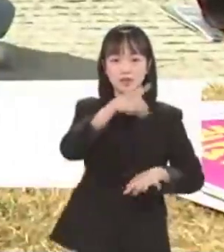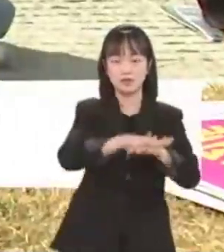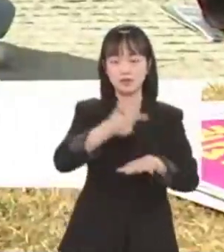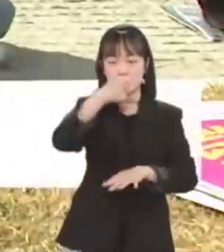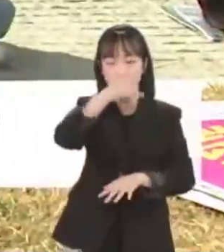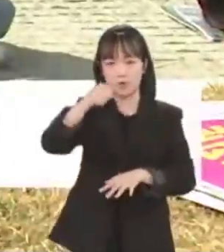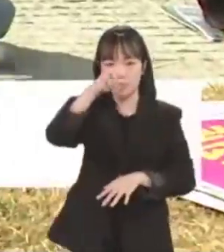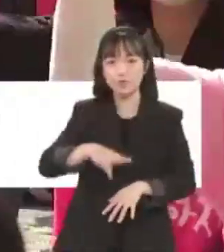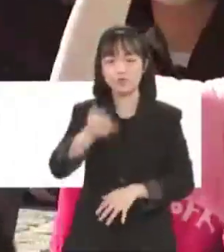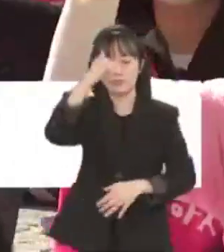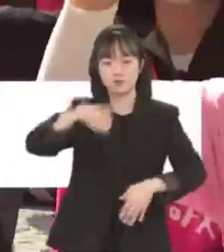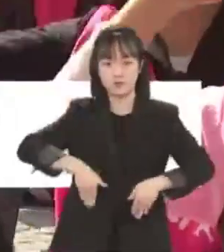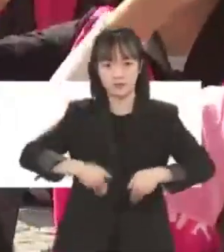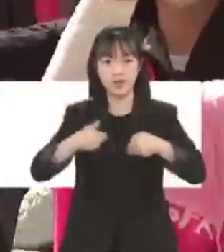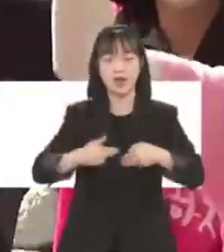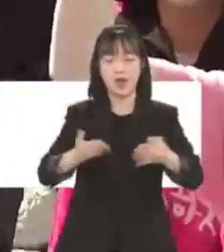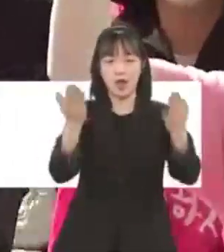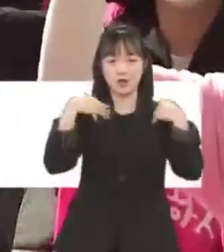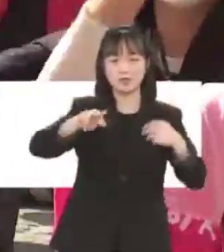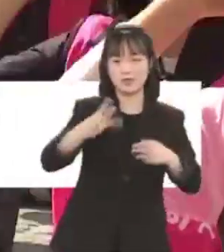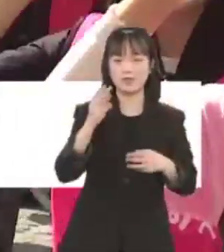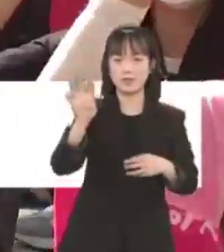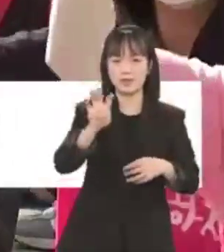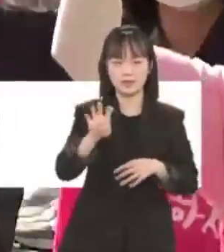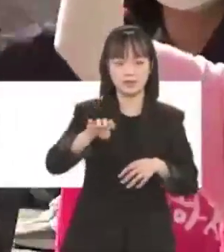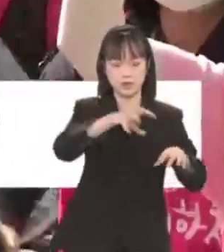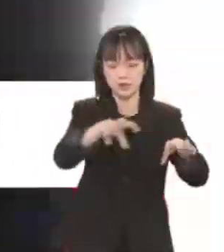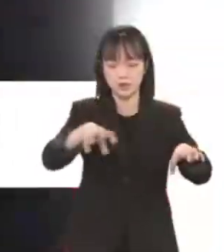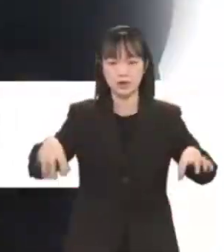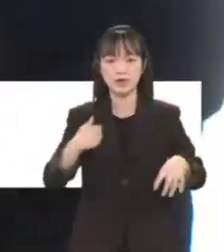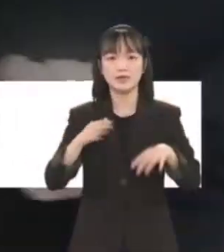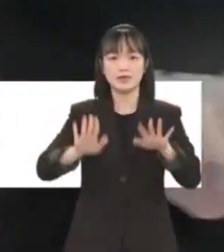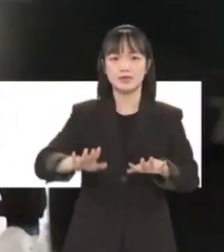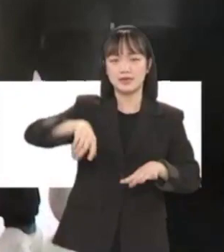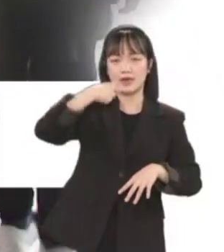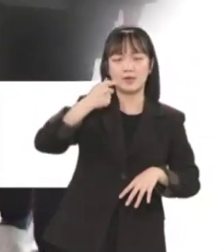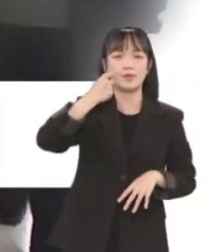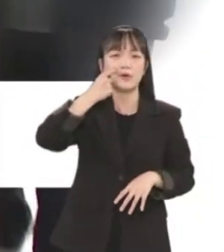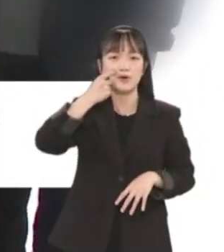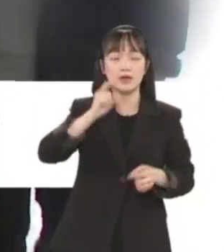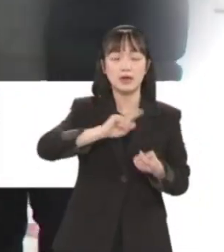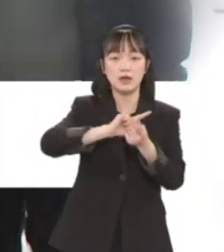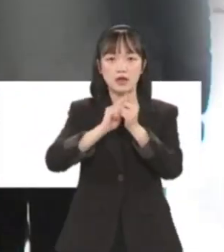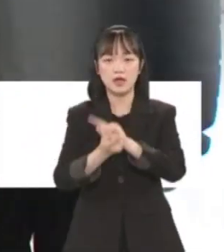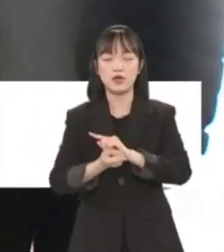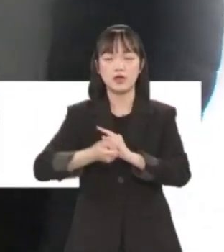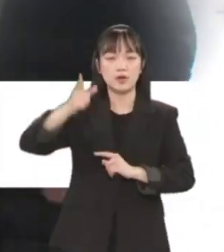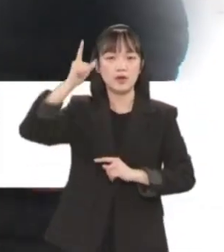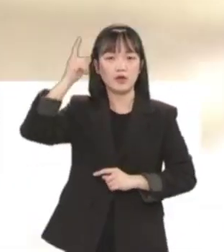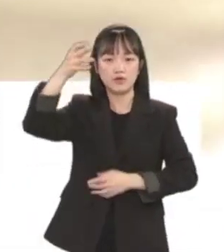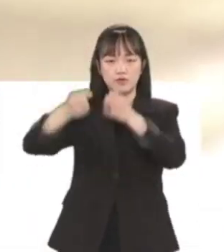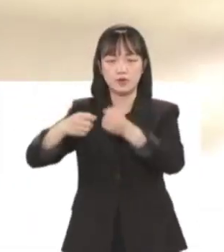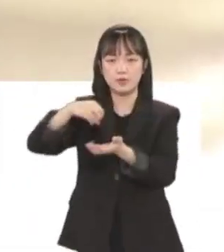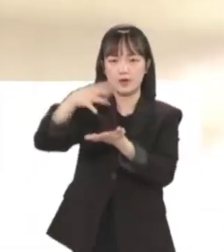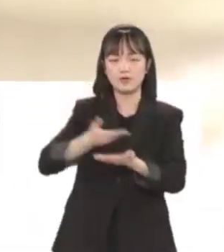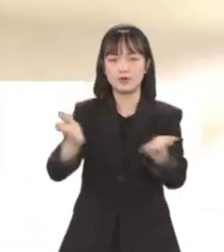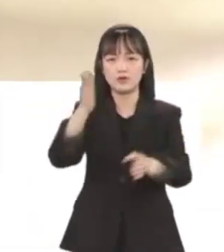세종 충남지역 340여 학교에 급식 운영이 중단돼 도시락이나 빵 우유 등 대체시기 지급됐고